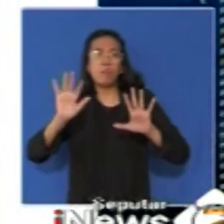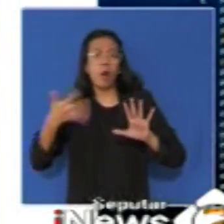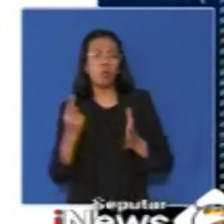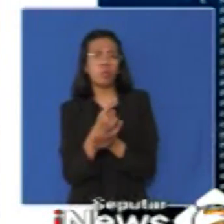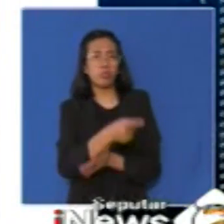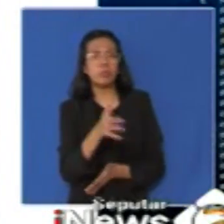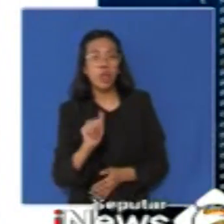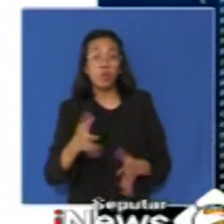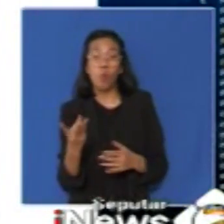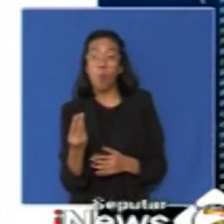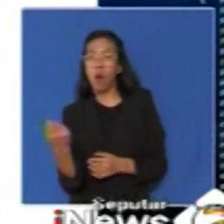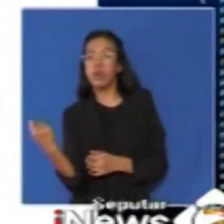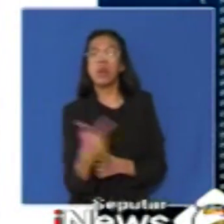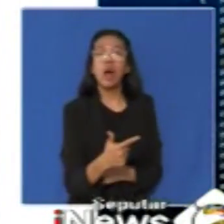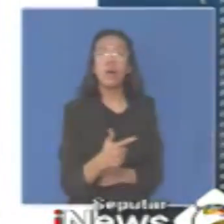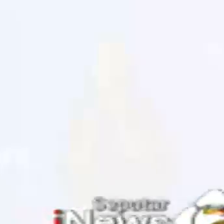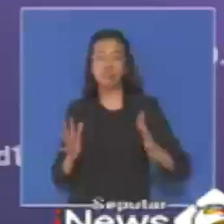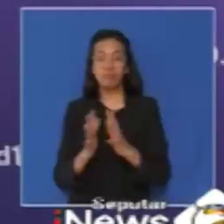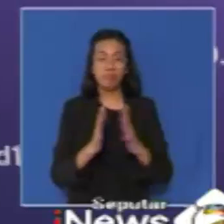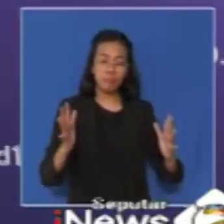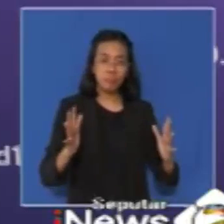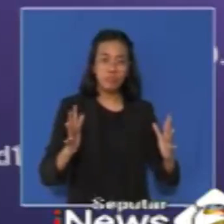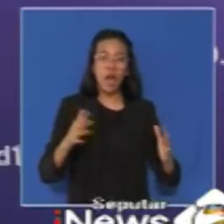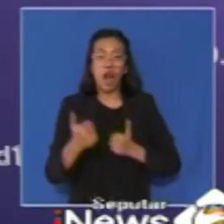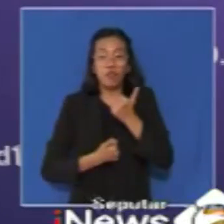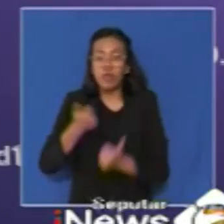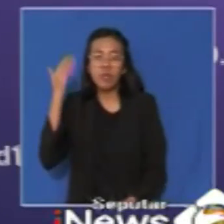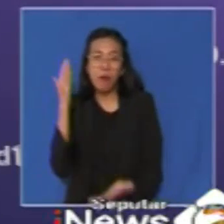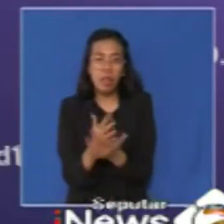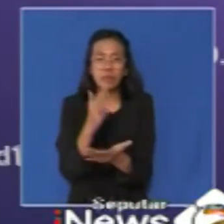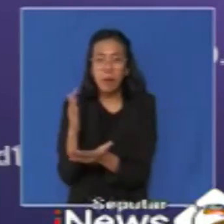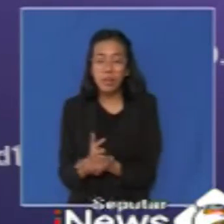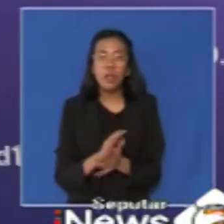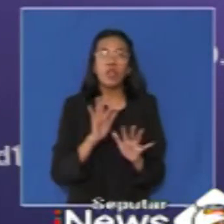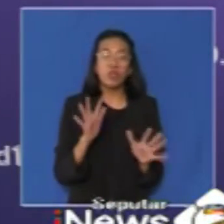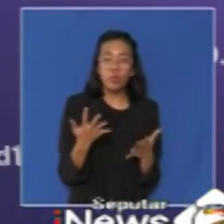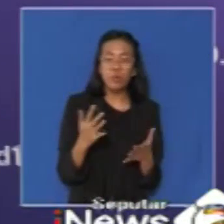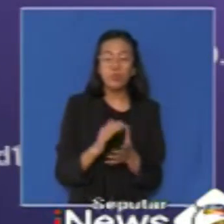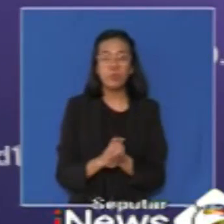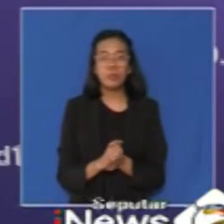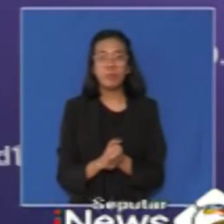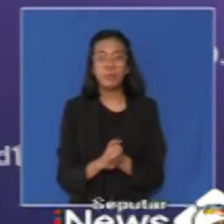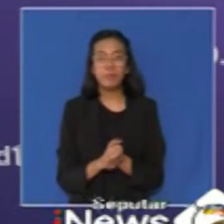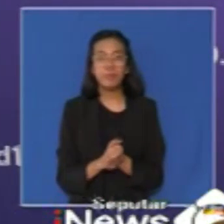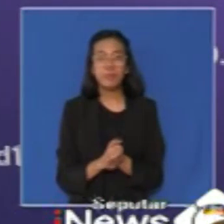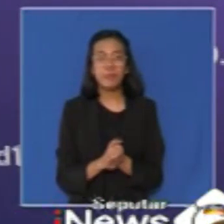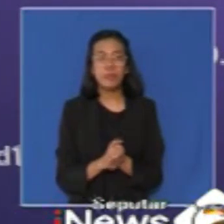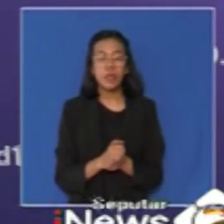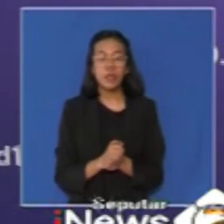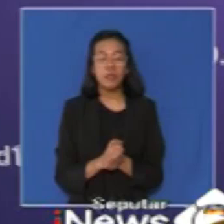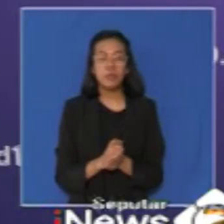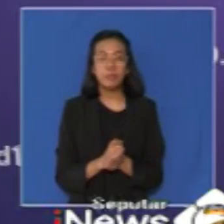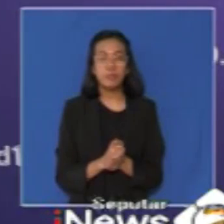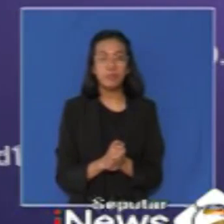bisa sampai dengan 1 milyar rupiah bekerjasama dalam kaitan untuk menegakkan kepentingan